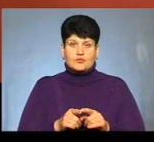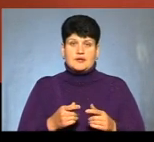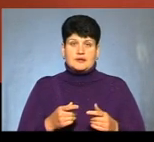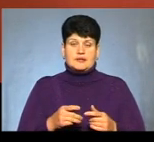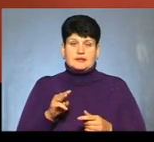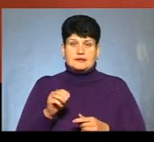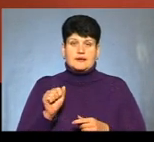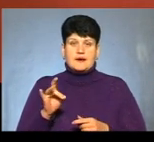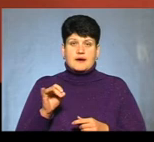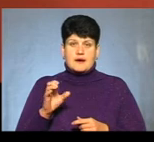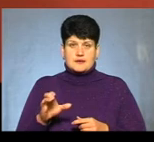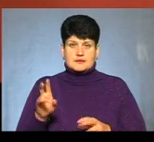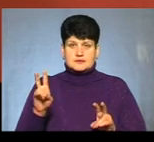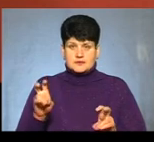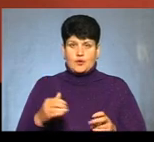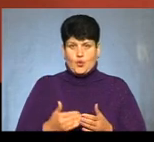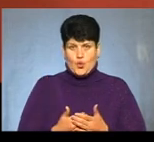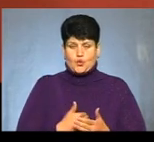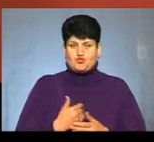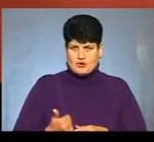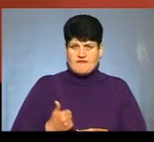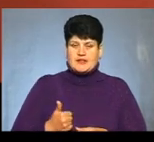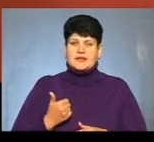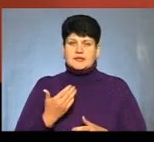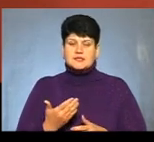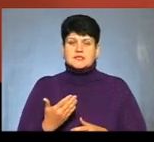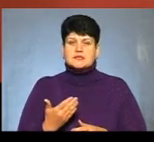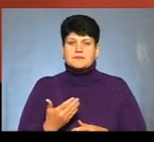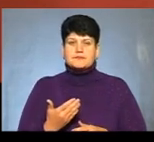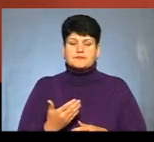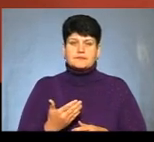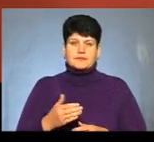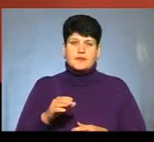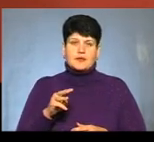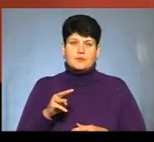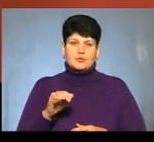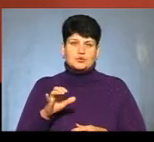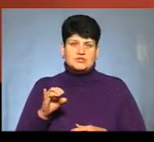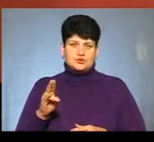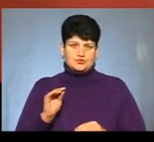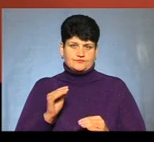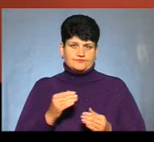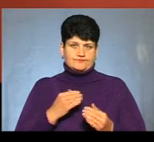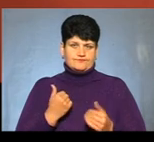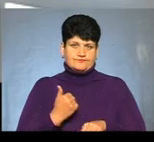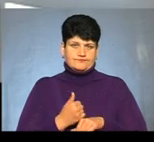з тим самим Тарасом. Маємо таку виставу, якою я хочу хвалитися. Тарас у постановці Олега Петровича